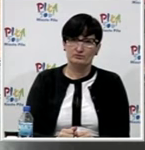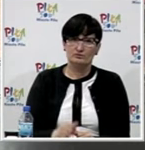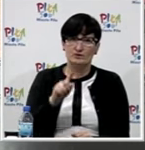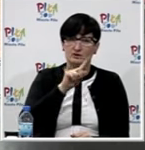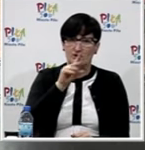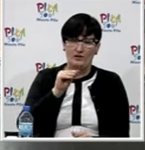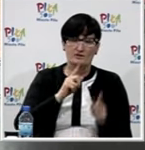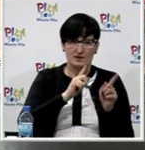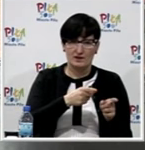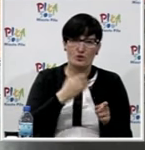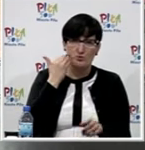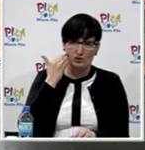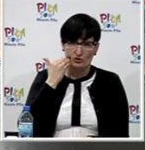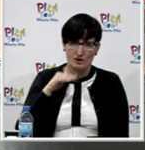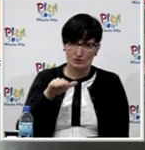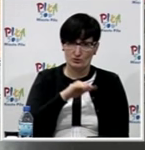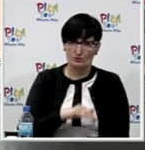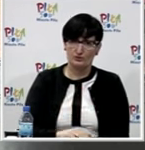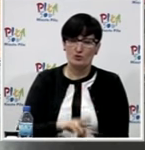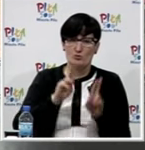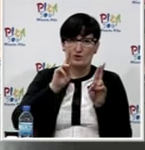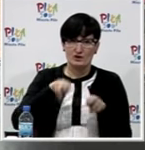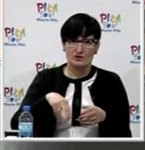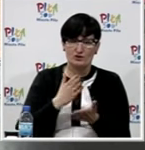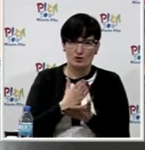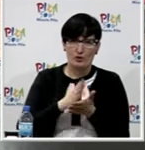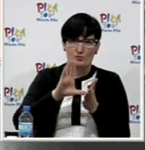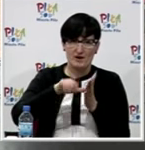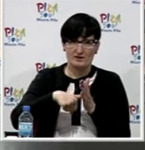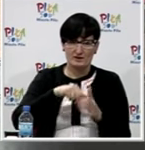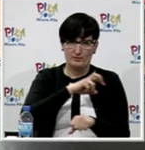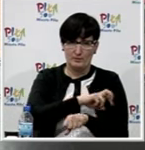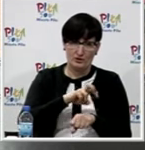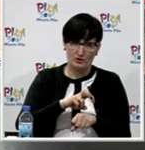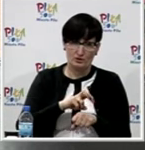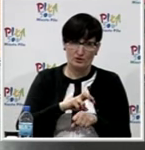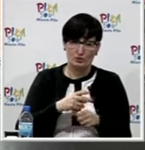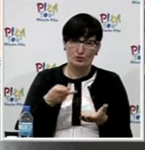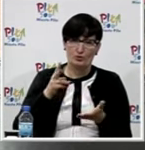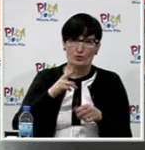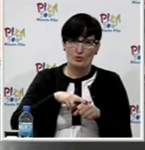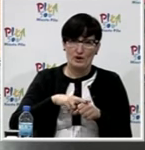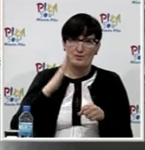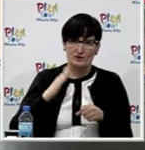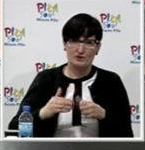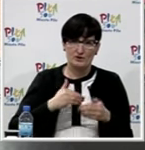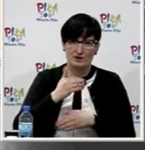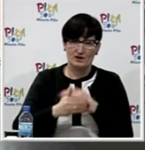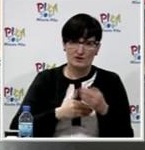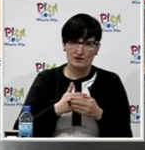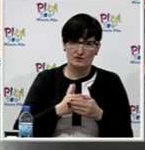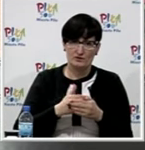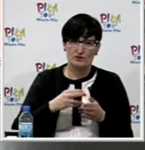mieszkańców. Pozostawiamy tylko te miejskie projekty, które będziemy realizować w zakresie dróg wojewódzkich po